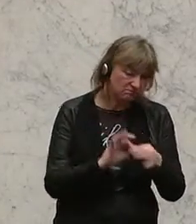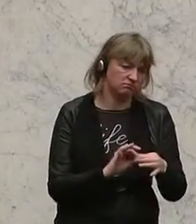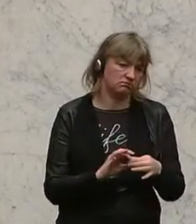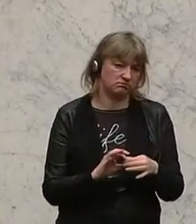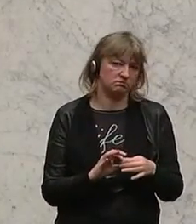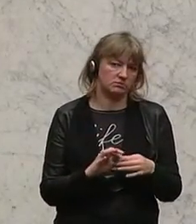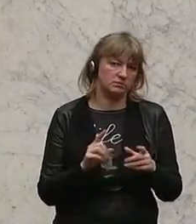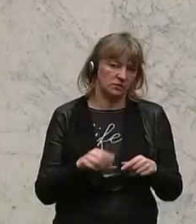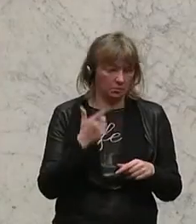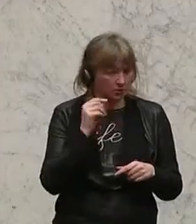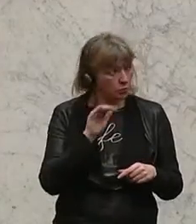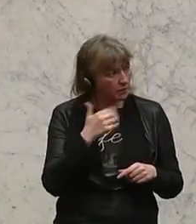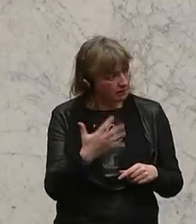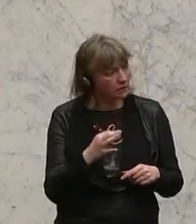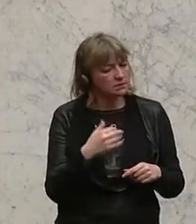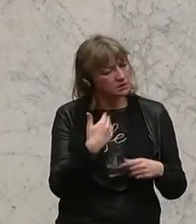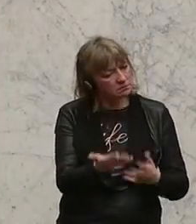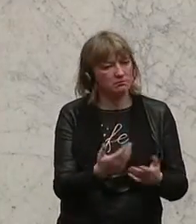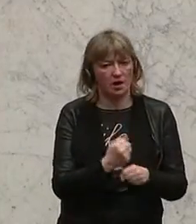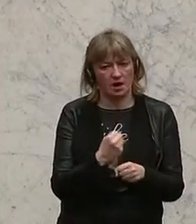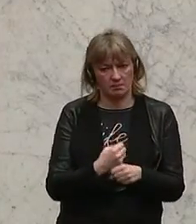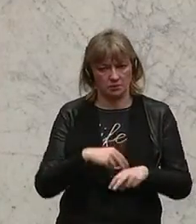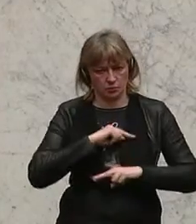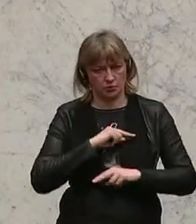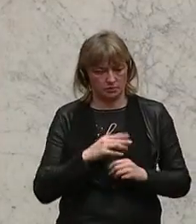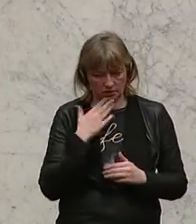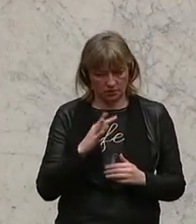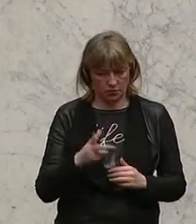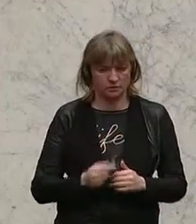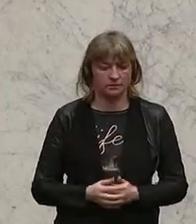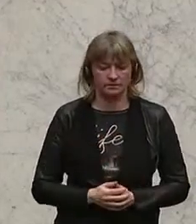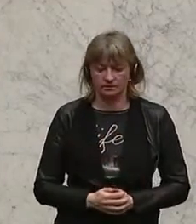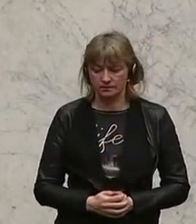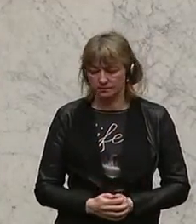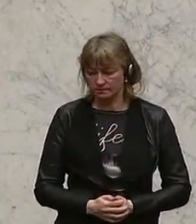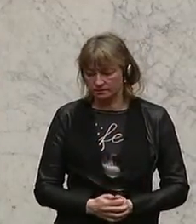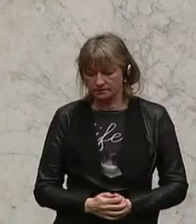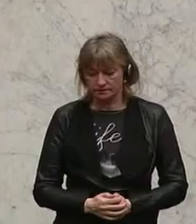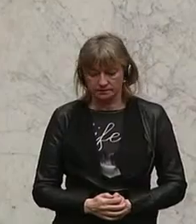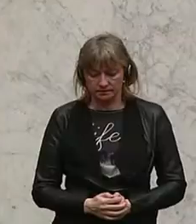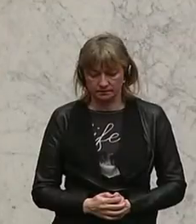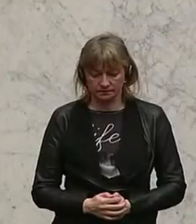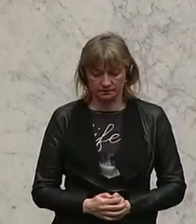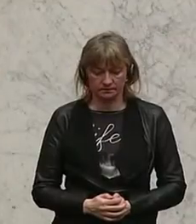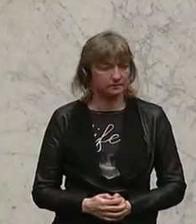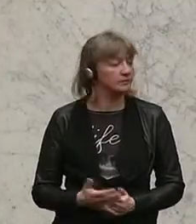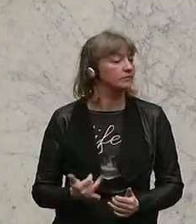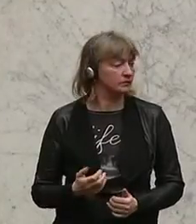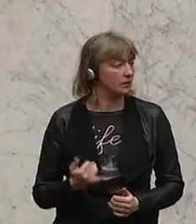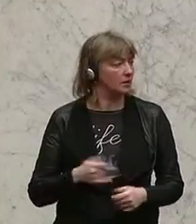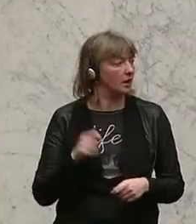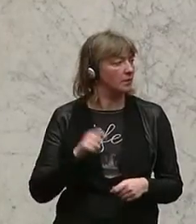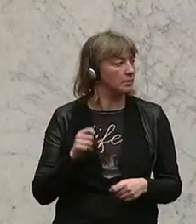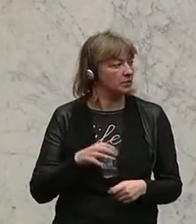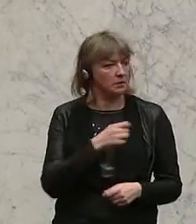Menschen über 50 plus wieder in Beschäftigung zu bringen. Dankeschön. Immer mehr Menschen über 50